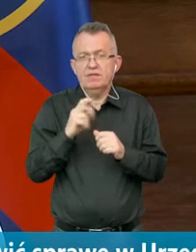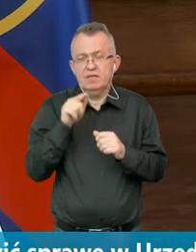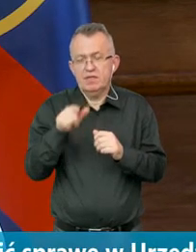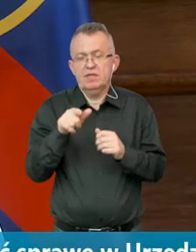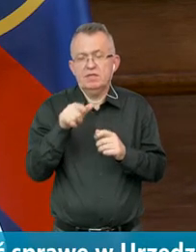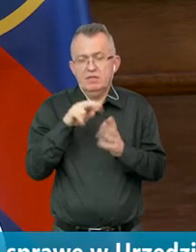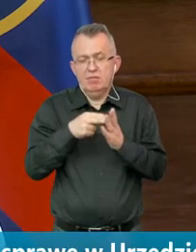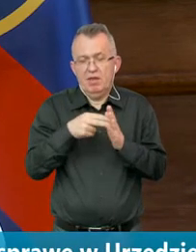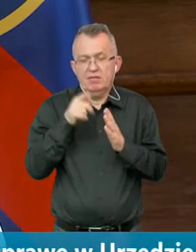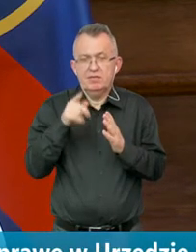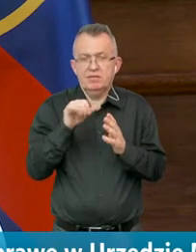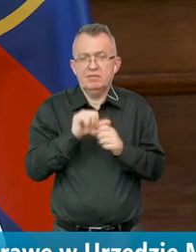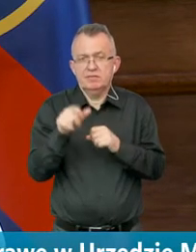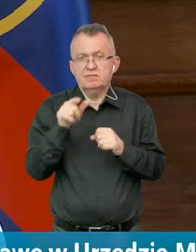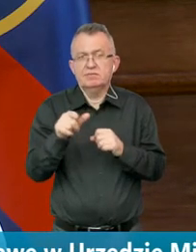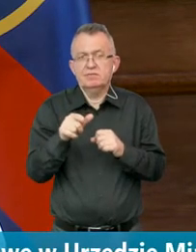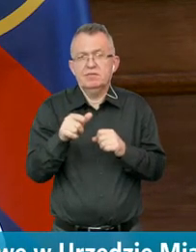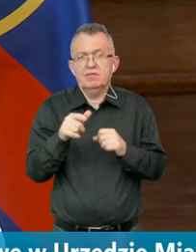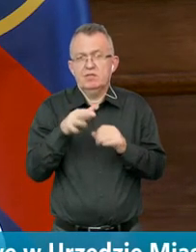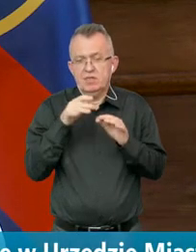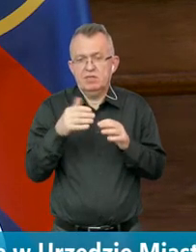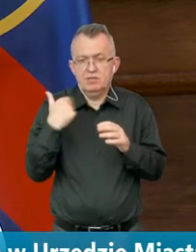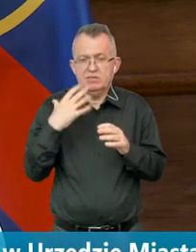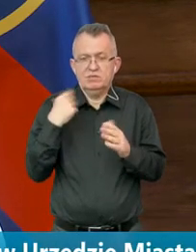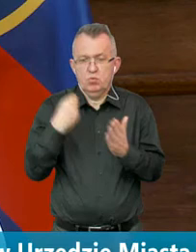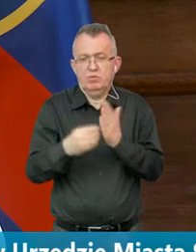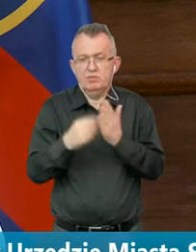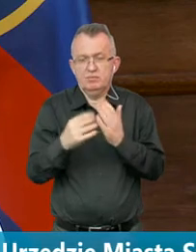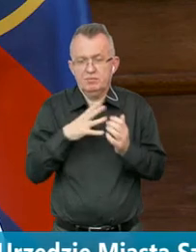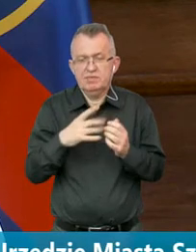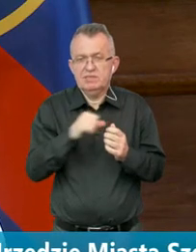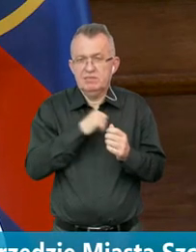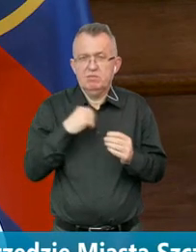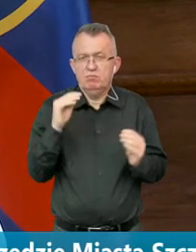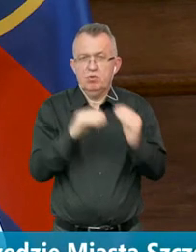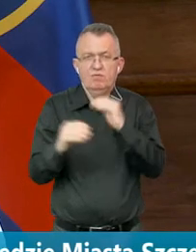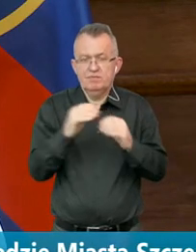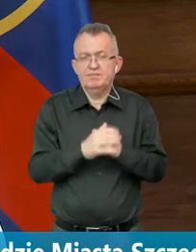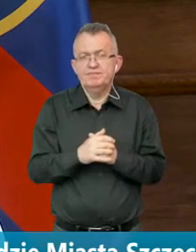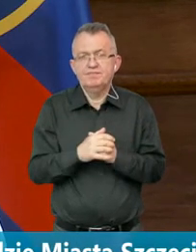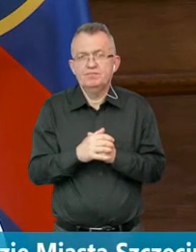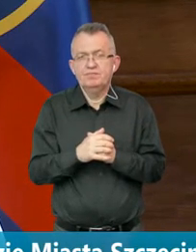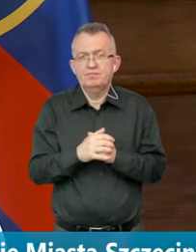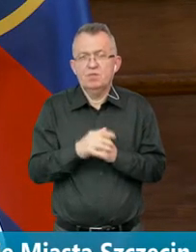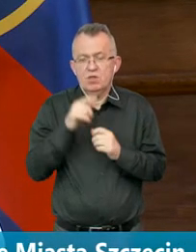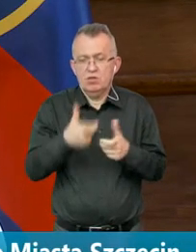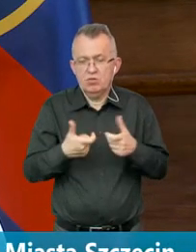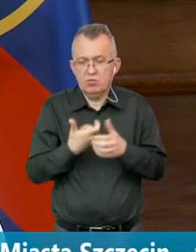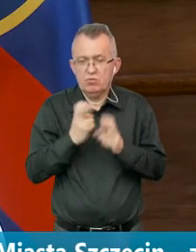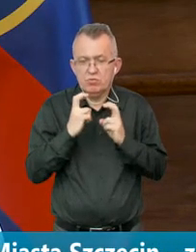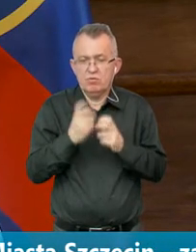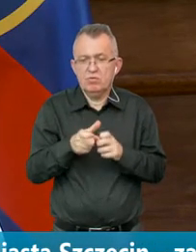też ostatnim czasy, co prawda nie w dużej ilości, ale też kupowaliśmy i sami nawet montowaliśmy. Więc torowiska to